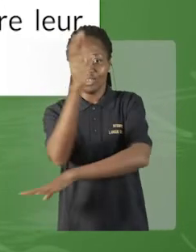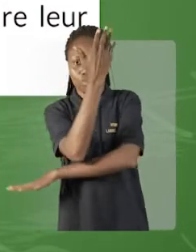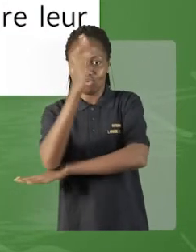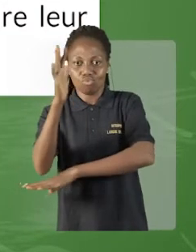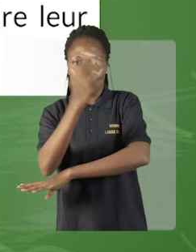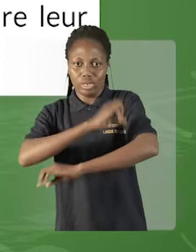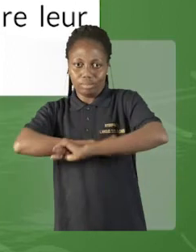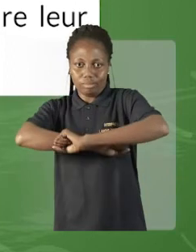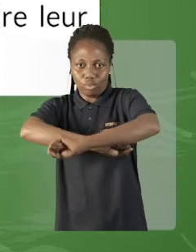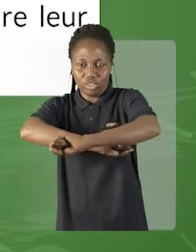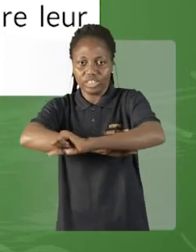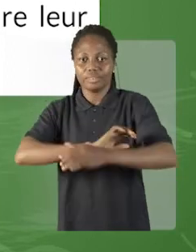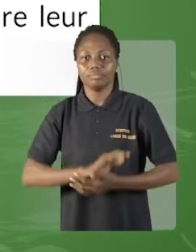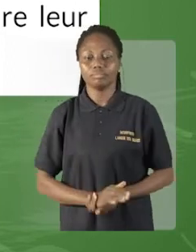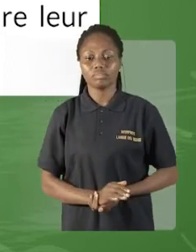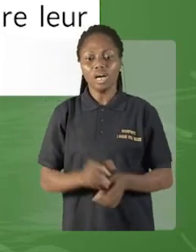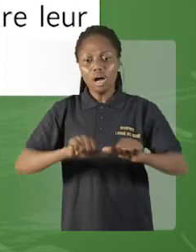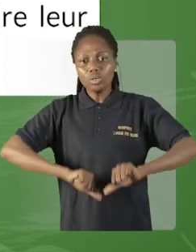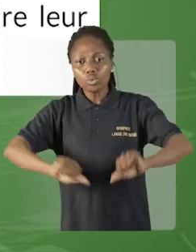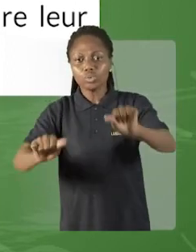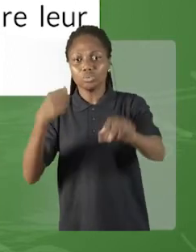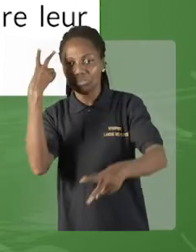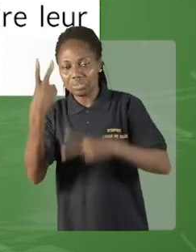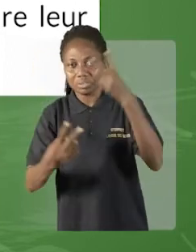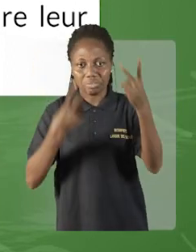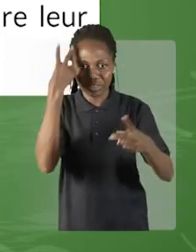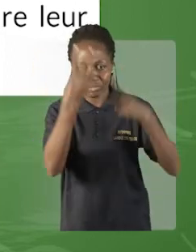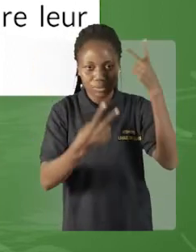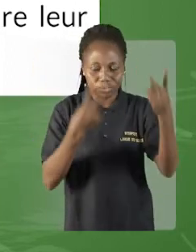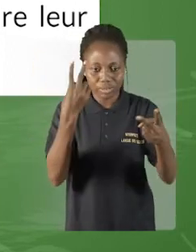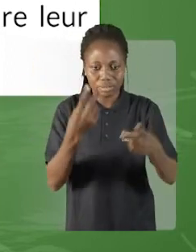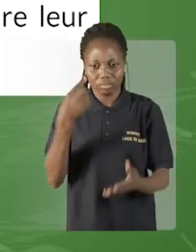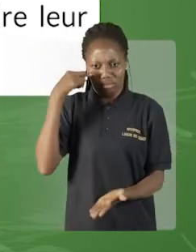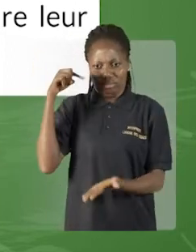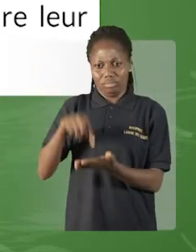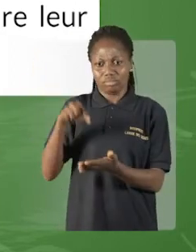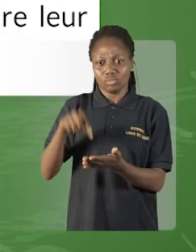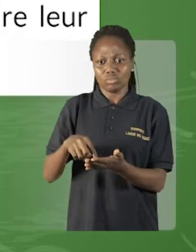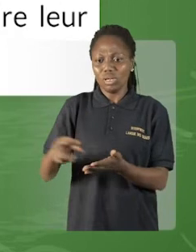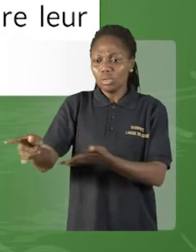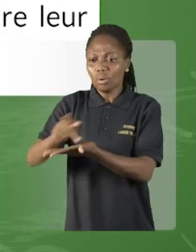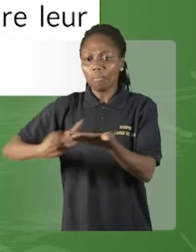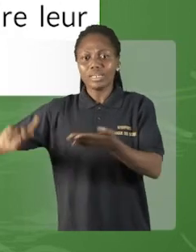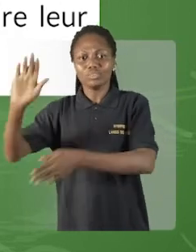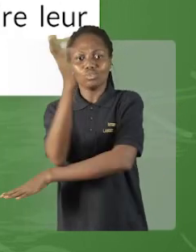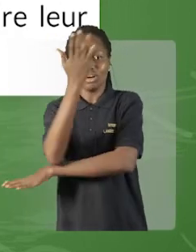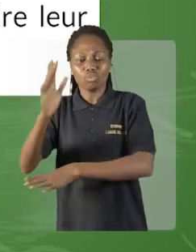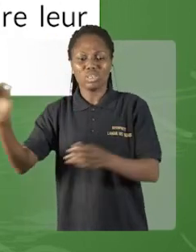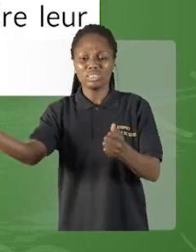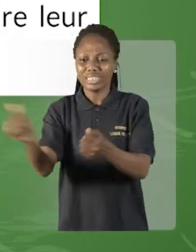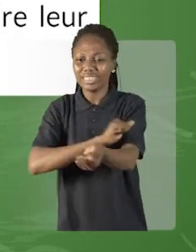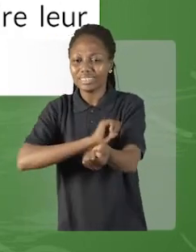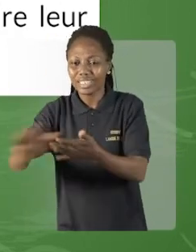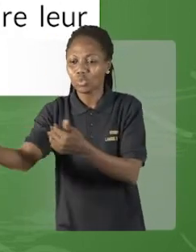classée, des élèves d'une classe de 3e ont constaté que de larges portions de